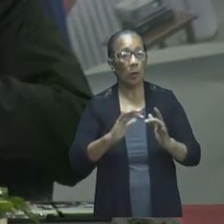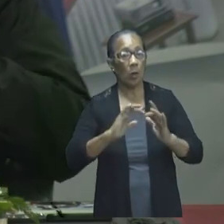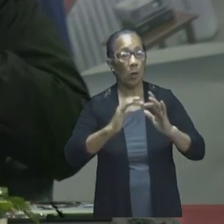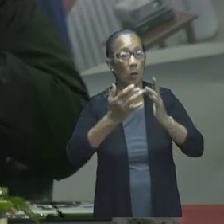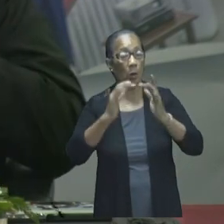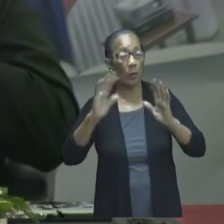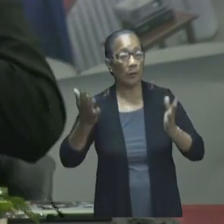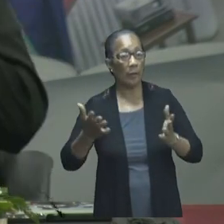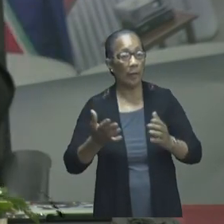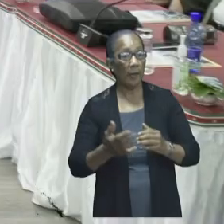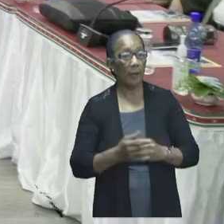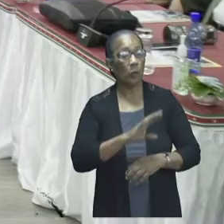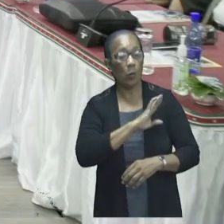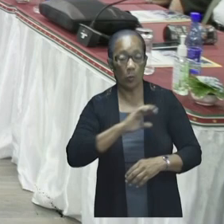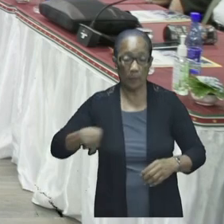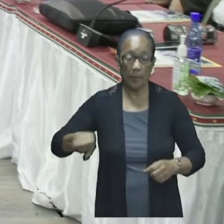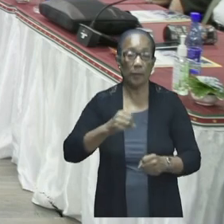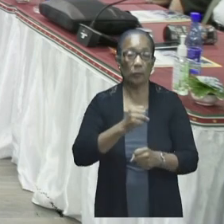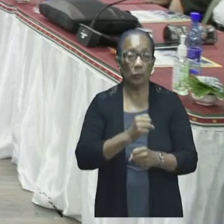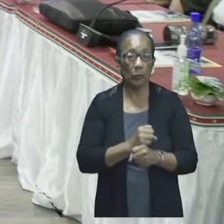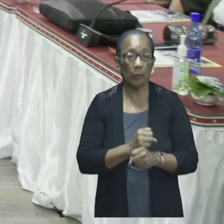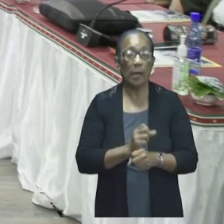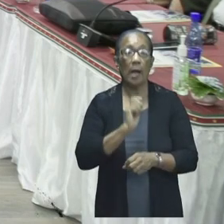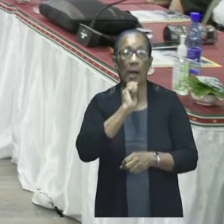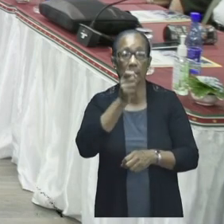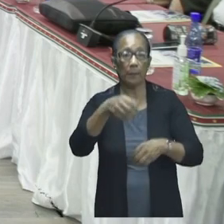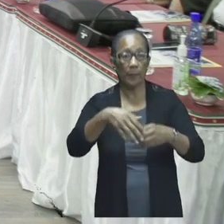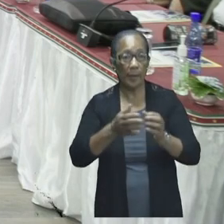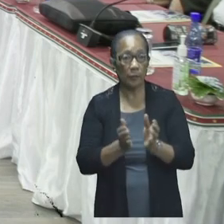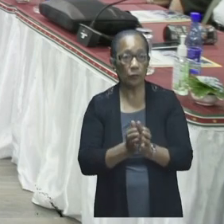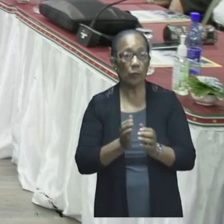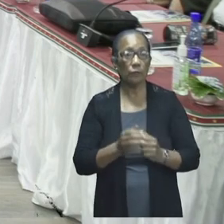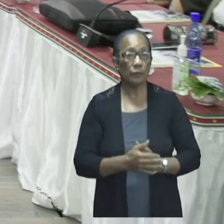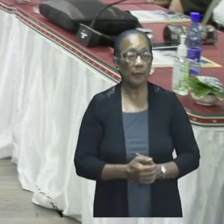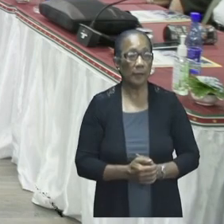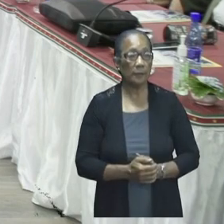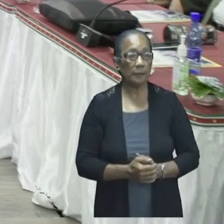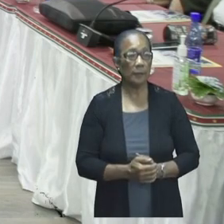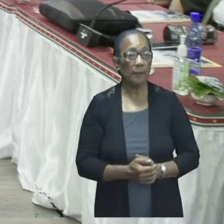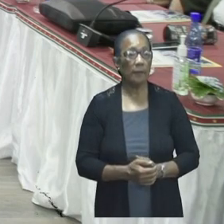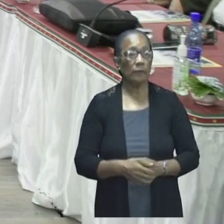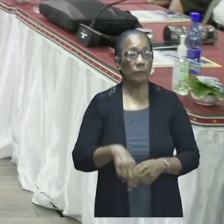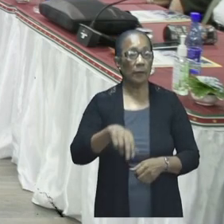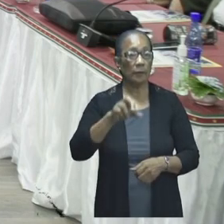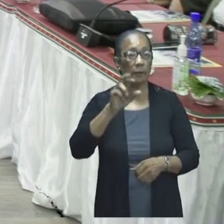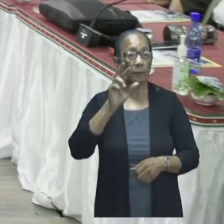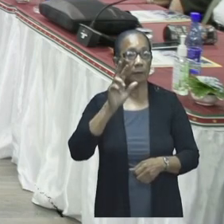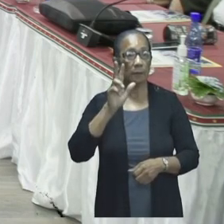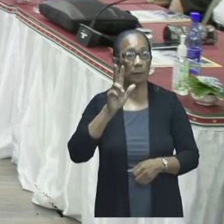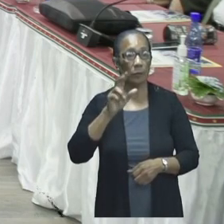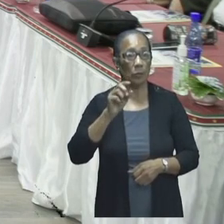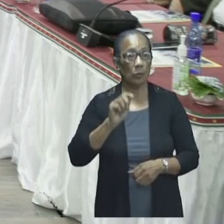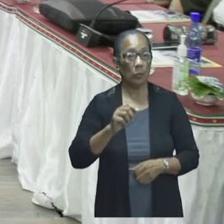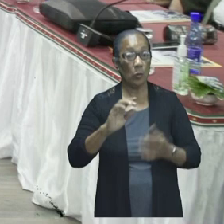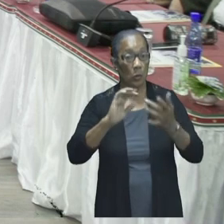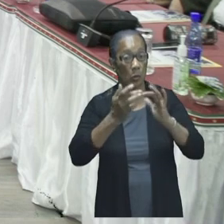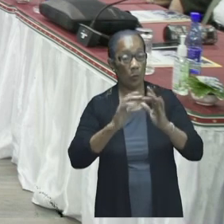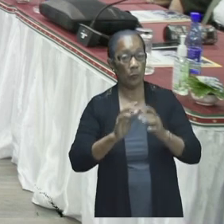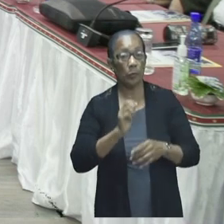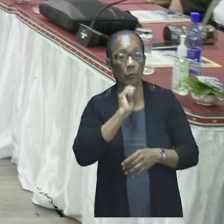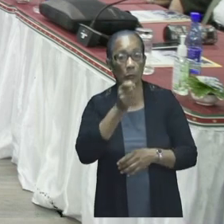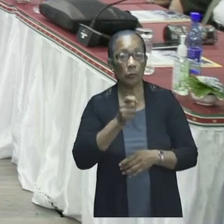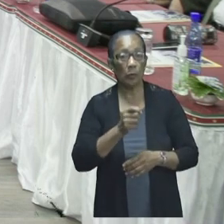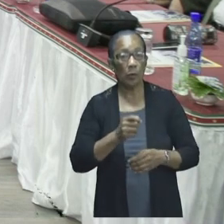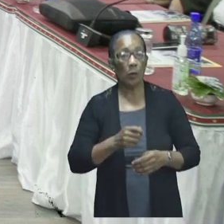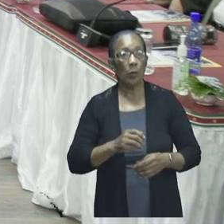nemen deel aan deze persconferentie dus de vraag die er komt van de heer wilfred liwin og presidenten sprak over carbon